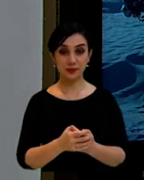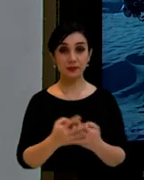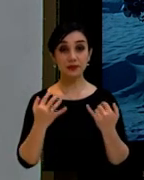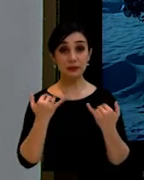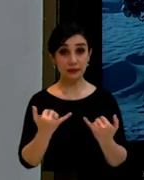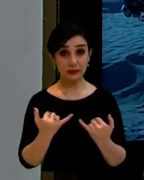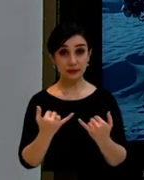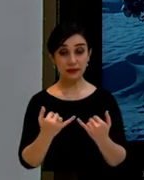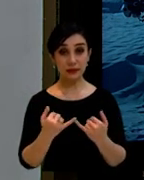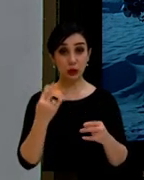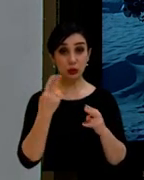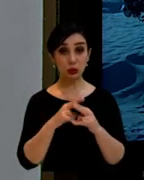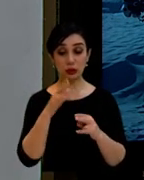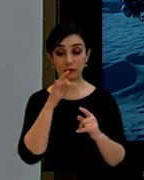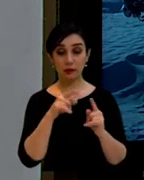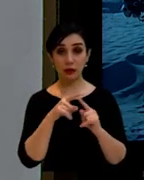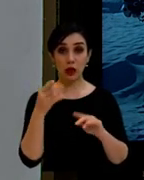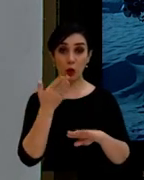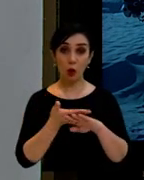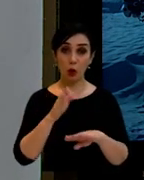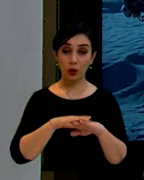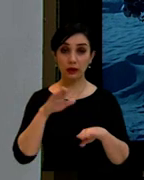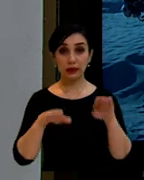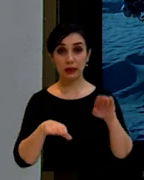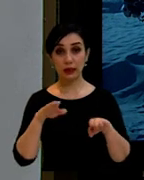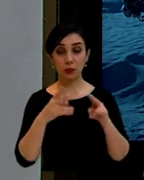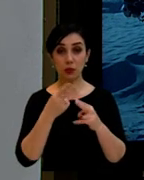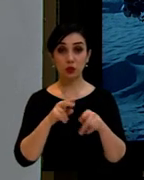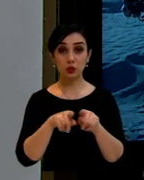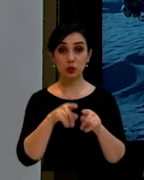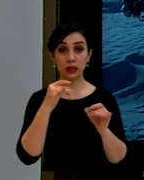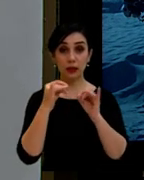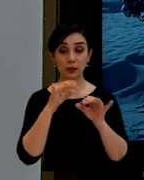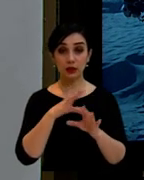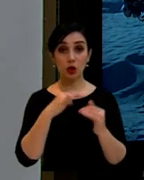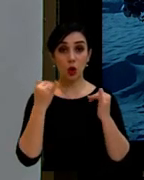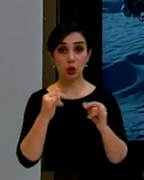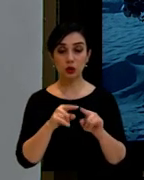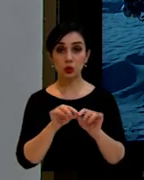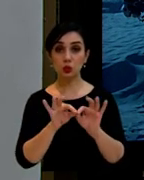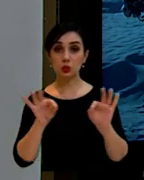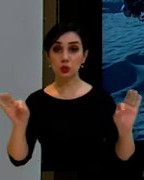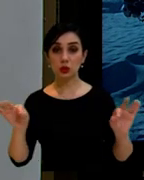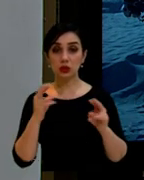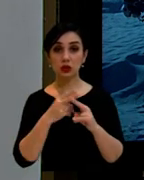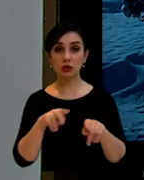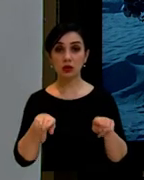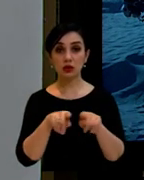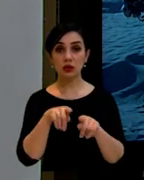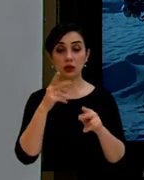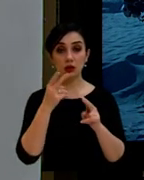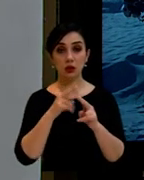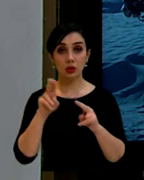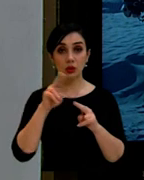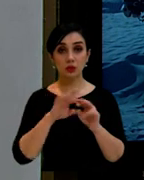Ana endi shu paytgacha og'irlik yoki qiymat o'lchovi haqida gaplashgan bo'lsak, endi uzunlik o'lchovlariga o'tamiz. Keyingi